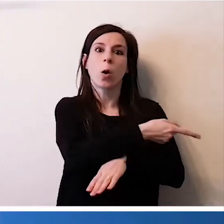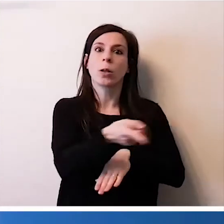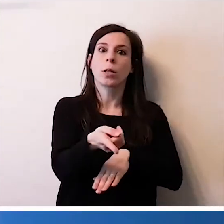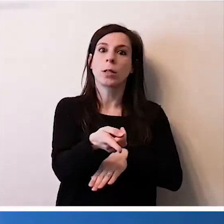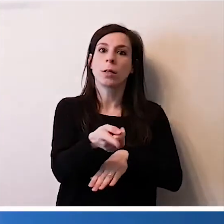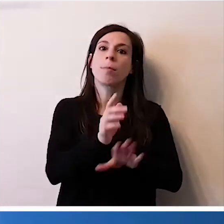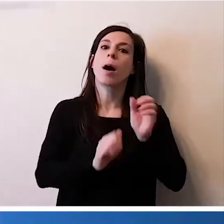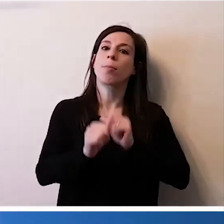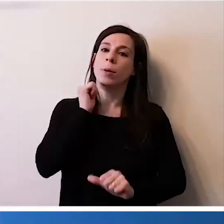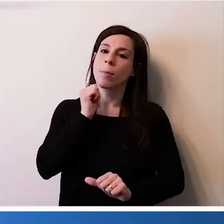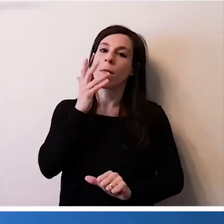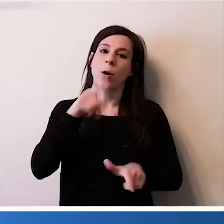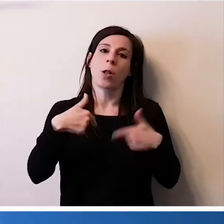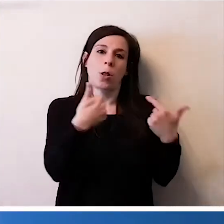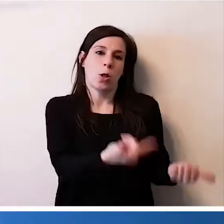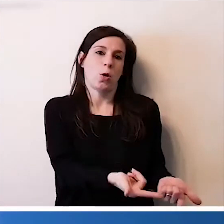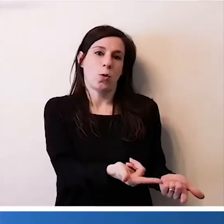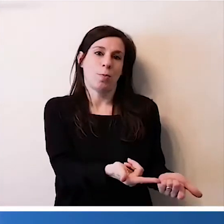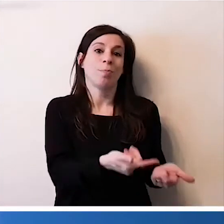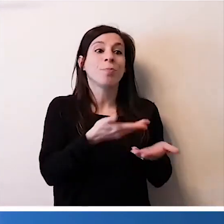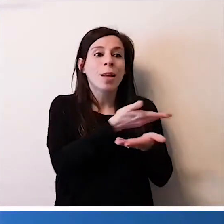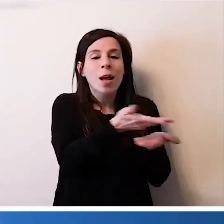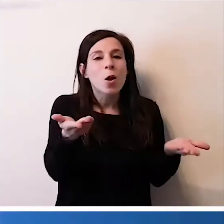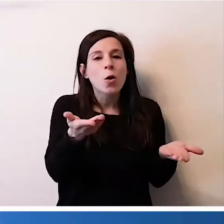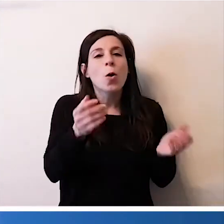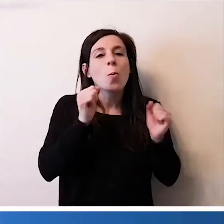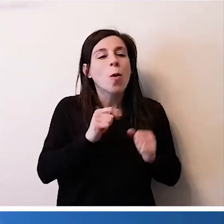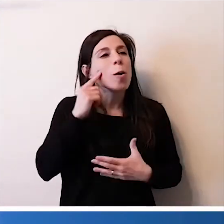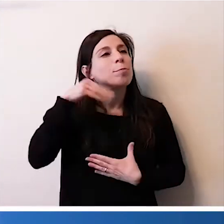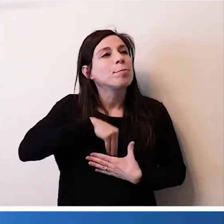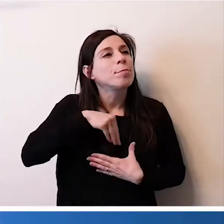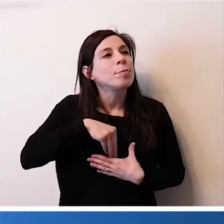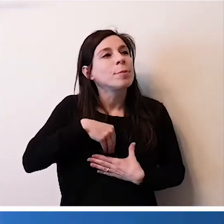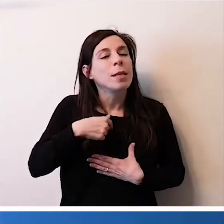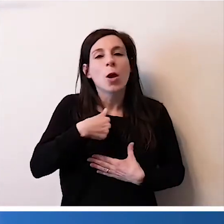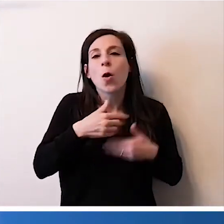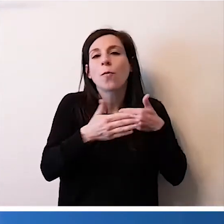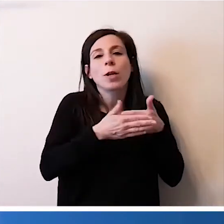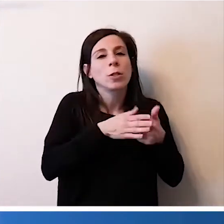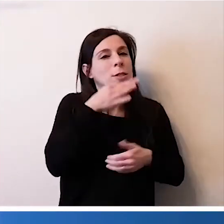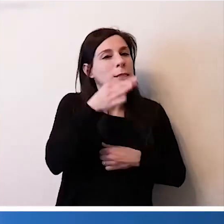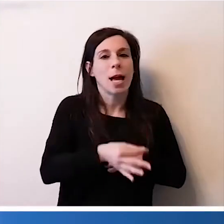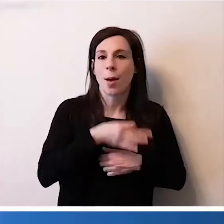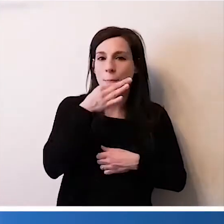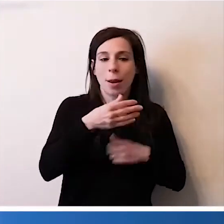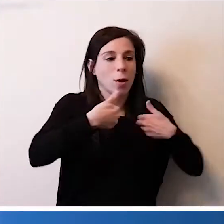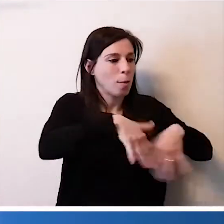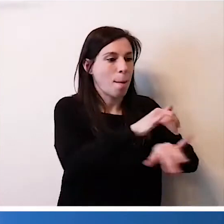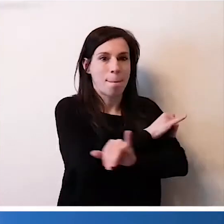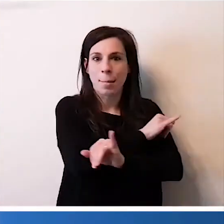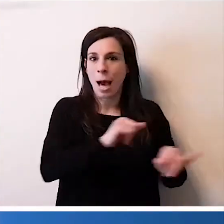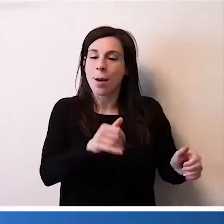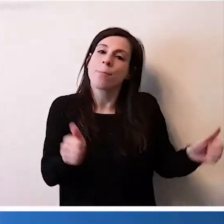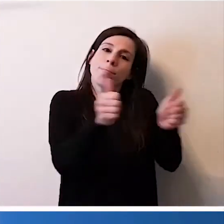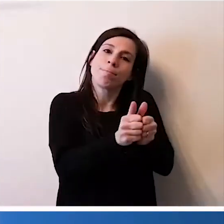lasciare un regalo in modo tale che mi sentano sempre vicino. E allora Gesù, che stava